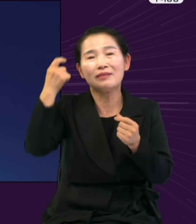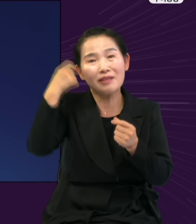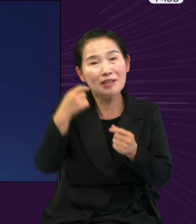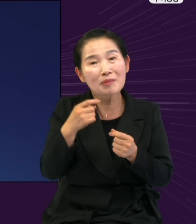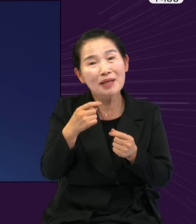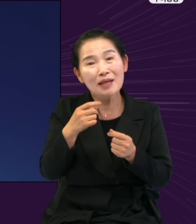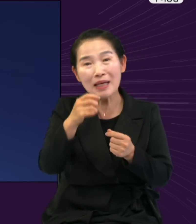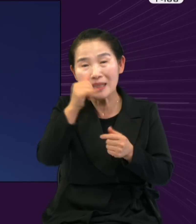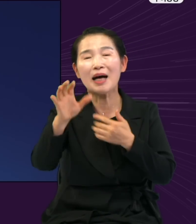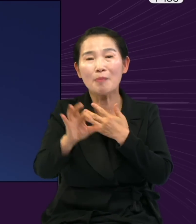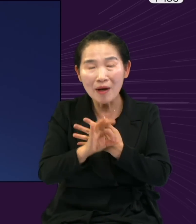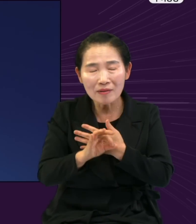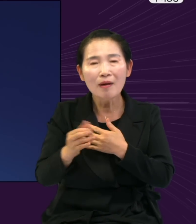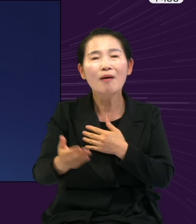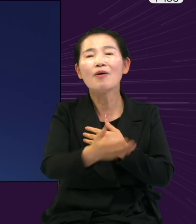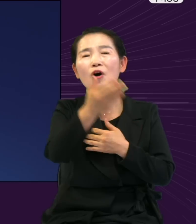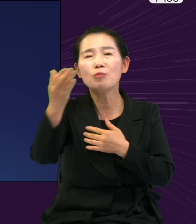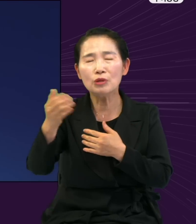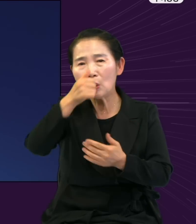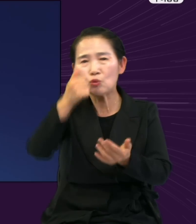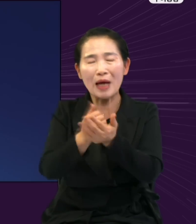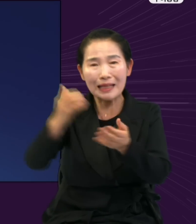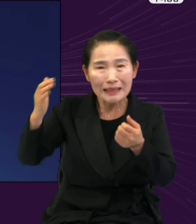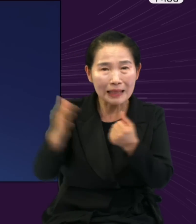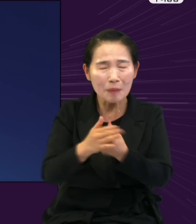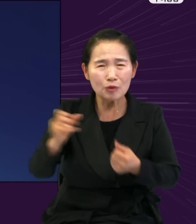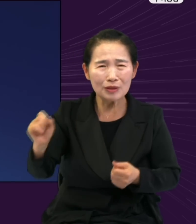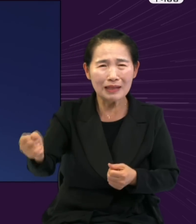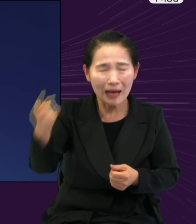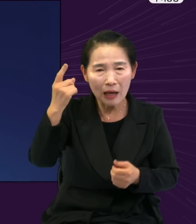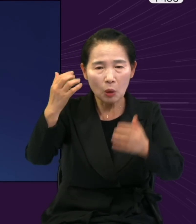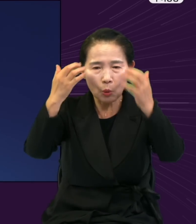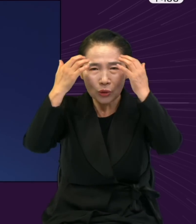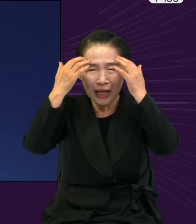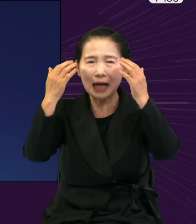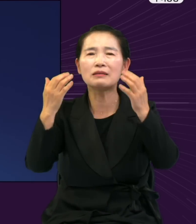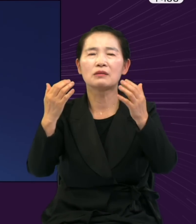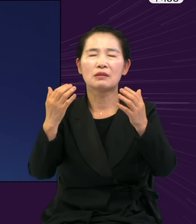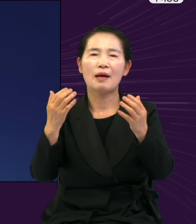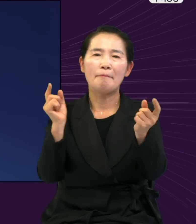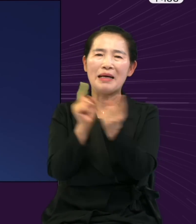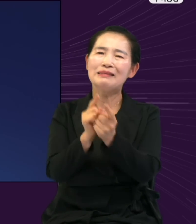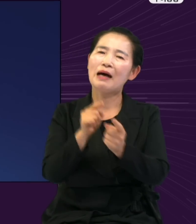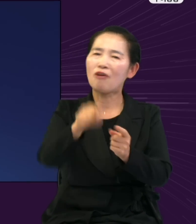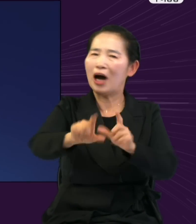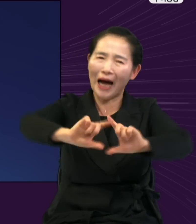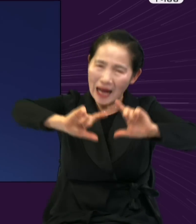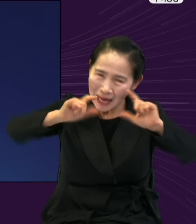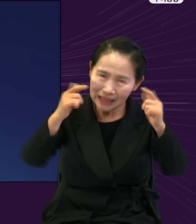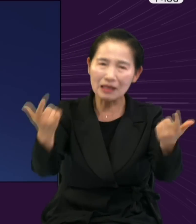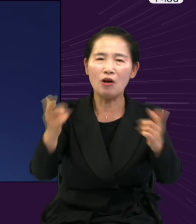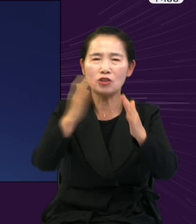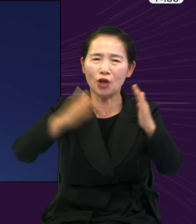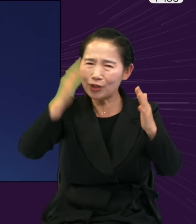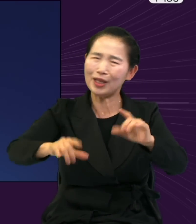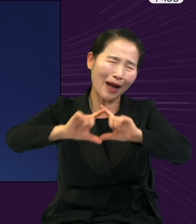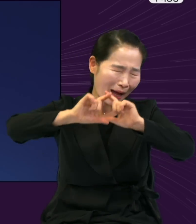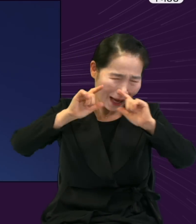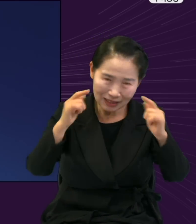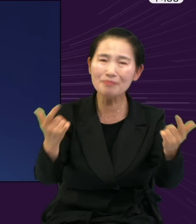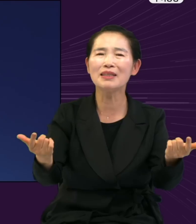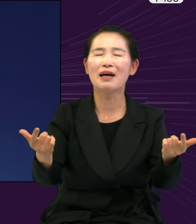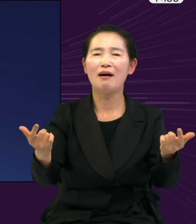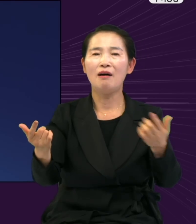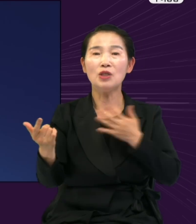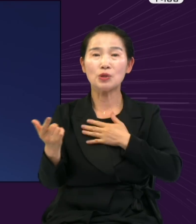죄를 지어서 하나님이 그런 고난을 허락하신 것이 아닙니다. 절대 아닙니다. 저도 제가 죄를